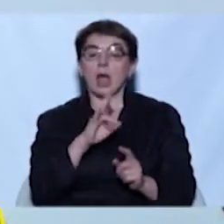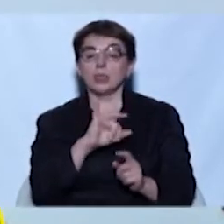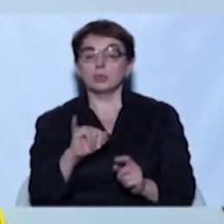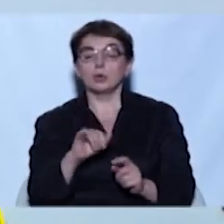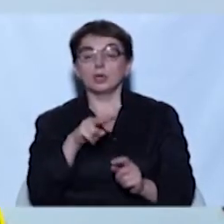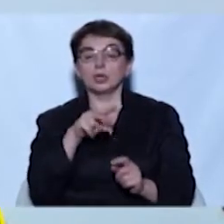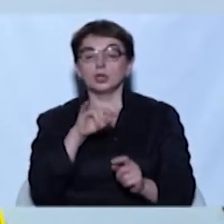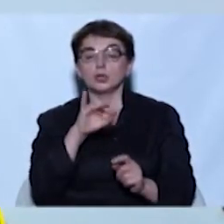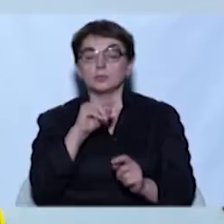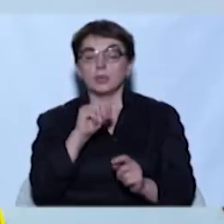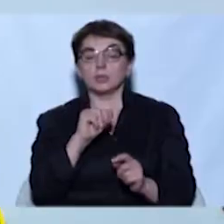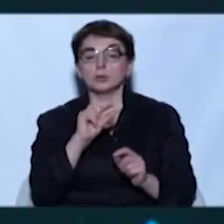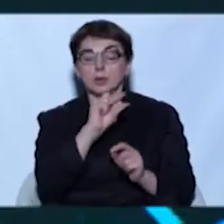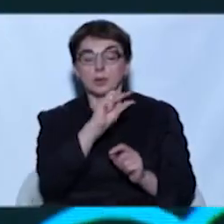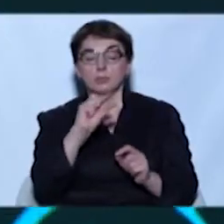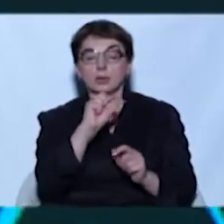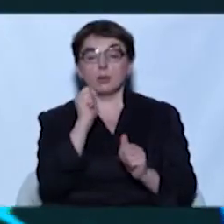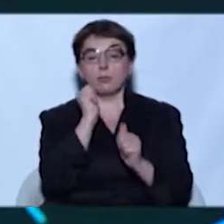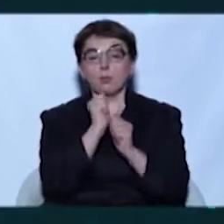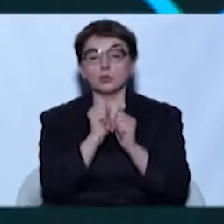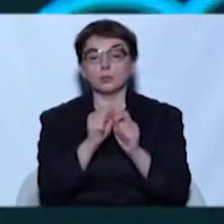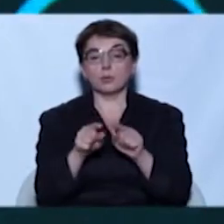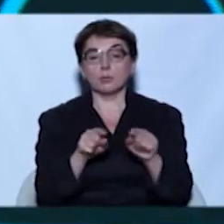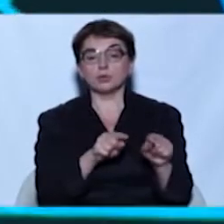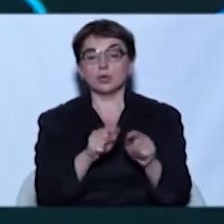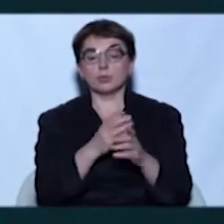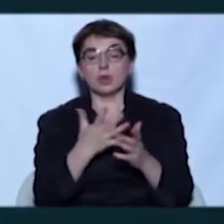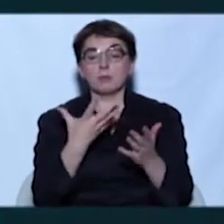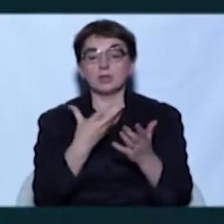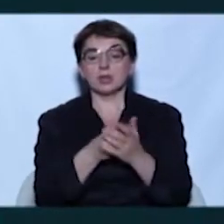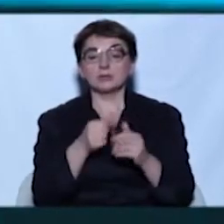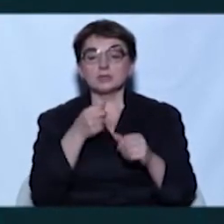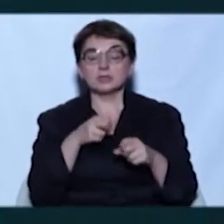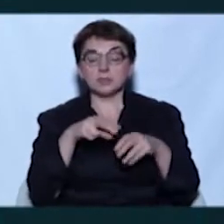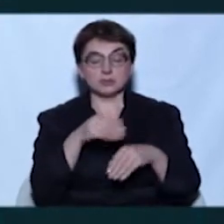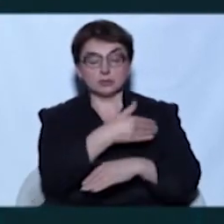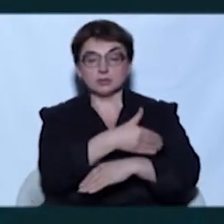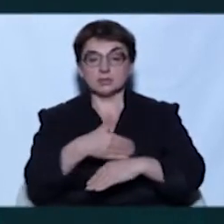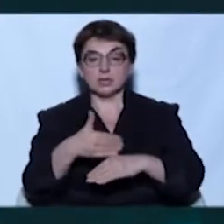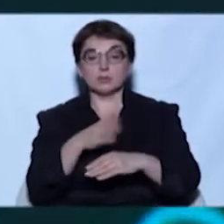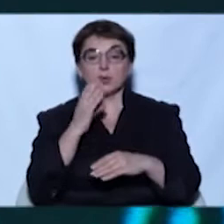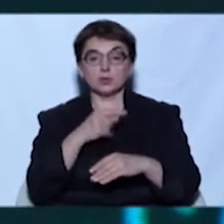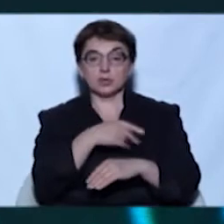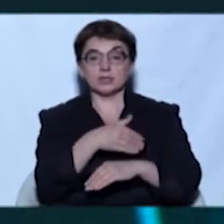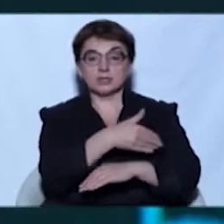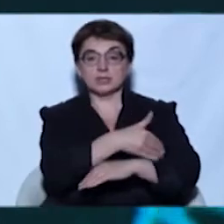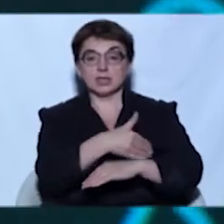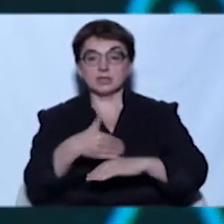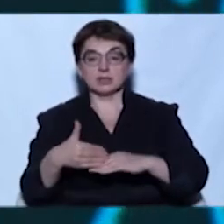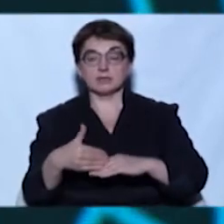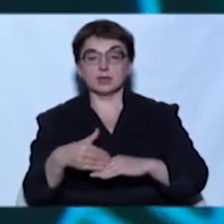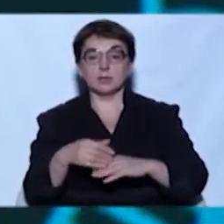ფილები მუდმივ მოძრაობაშია. Მათ აქვთ თავიანთი საზღვრები და როდესაც ეს